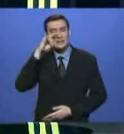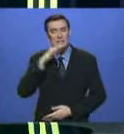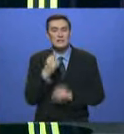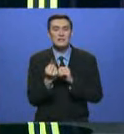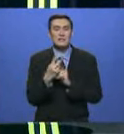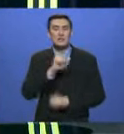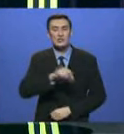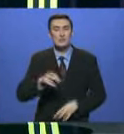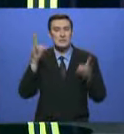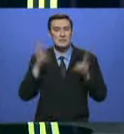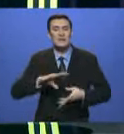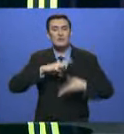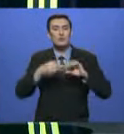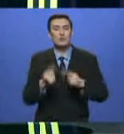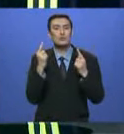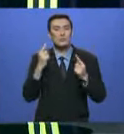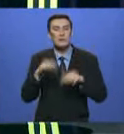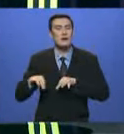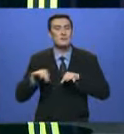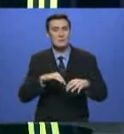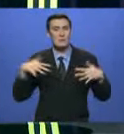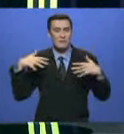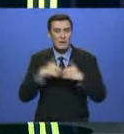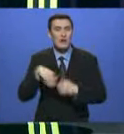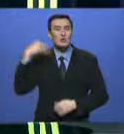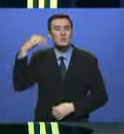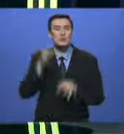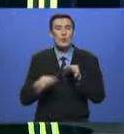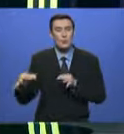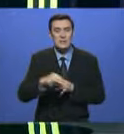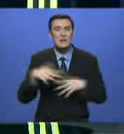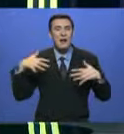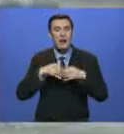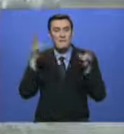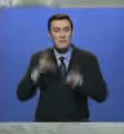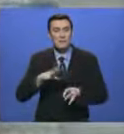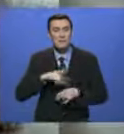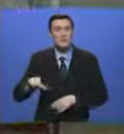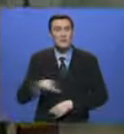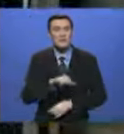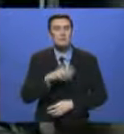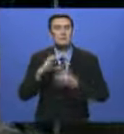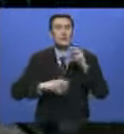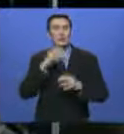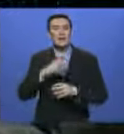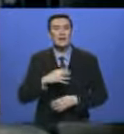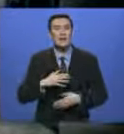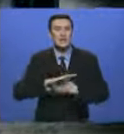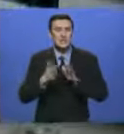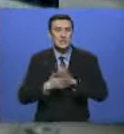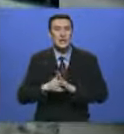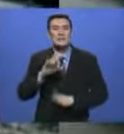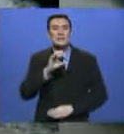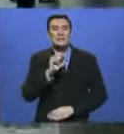12 человек пострадали в результате крупного дорожно-транспортного происшествия в Актюбинской области. Авария произошла на трассе международного значения